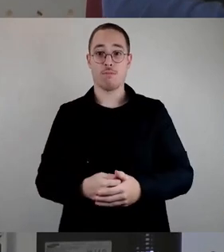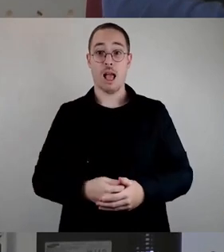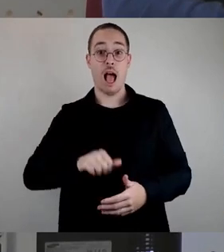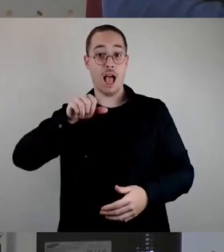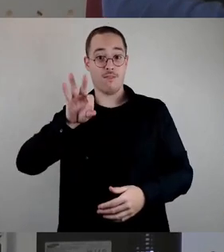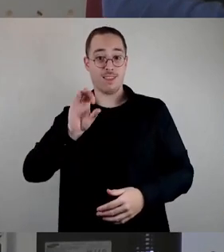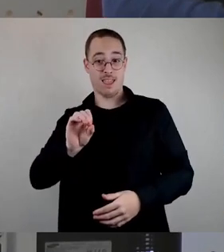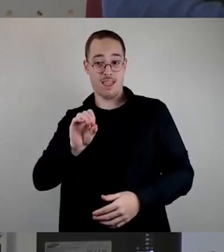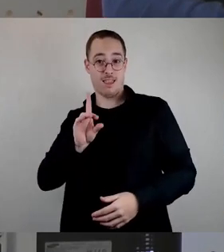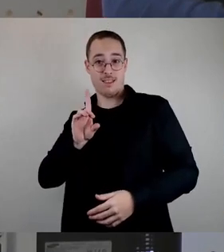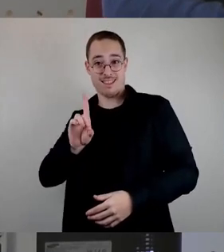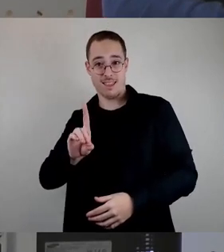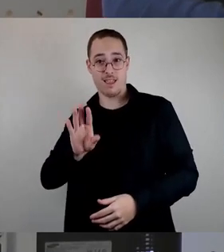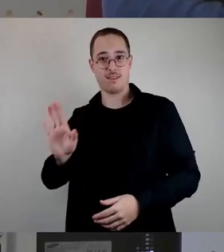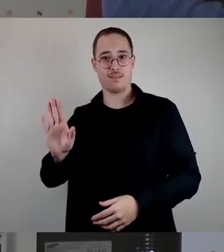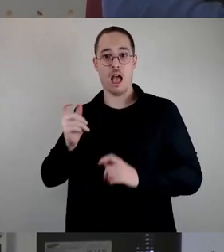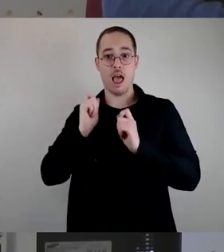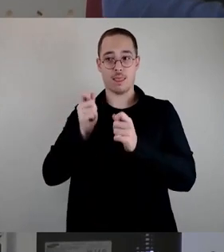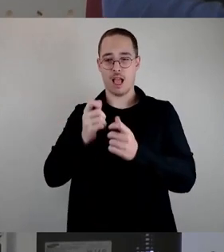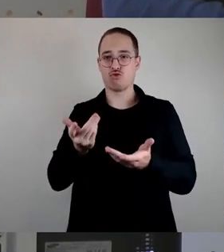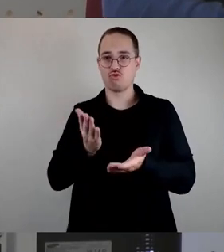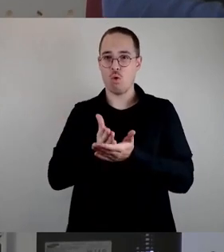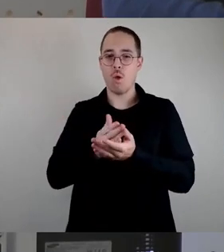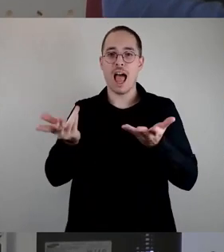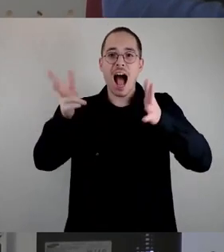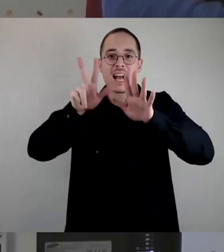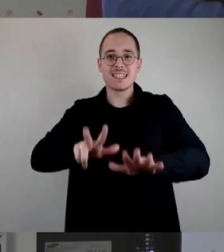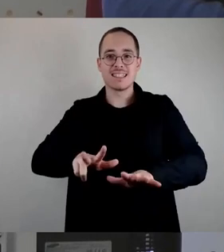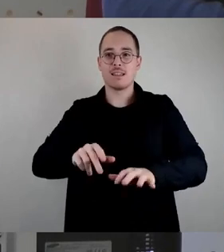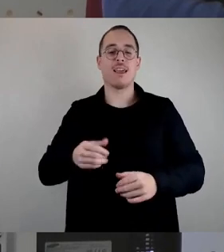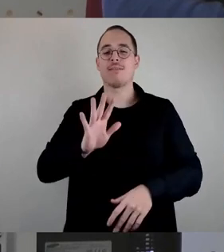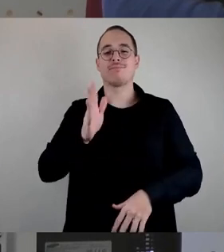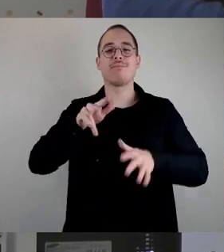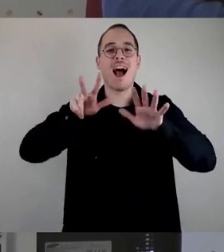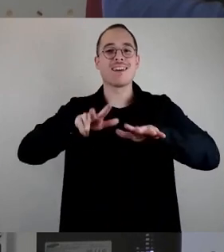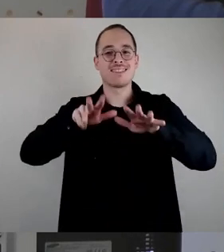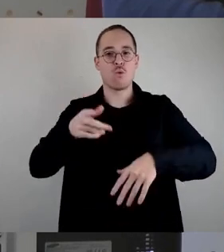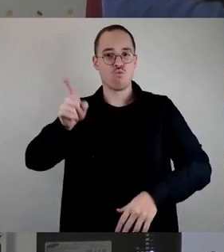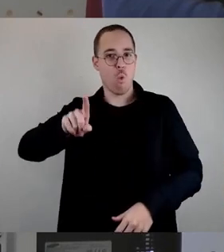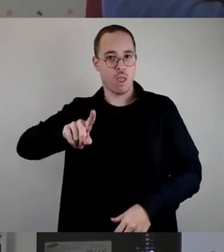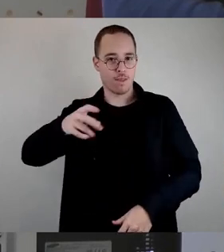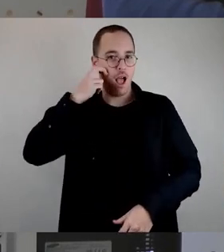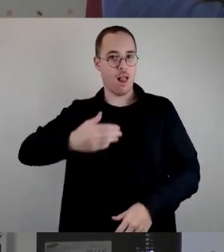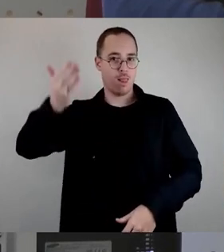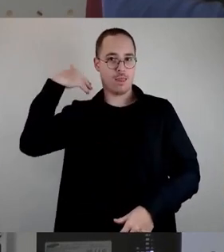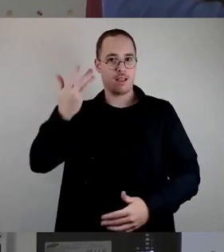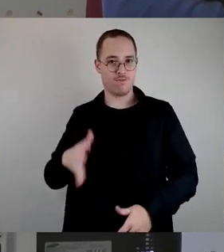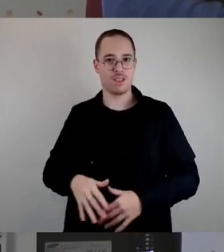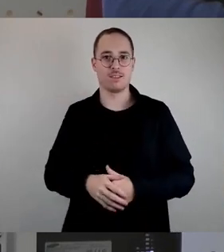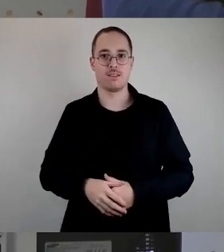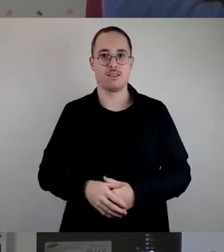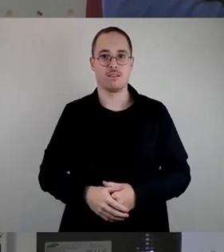also 1,5 Jahre. Und der Handlungsdruck, dass wir hier eine Elbquerung brauchen, existiert nach wie vor. Der hätte schon